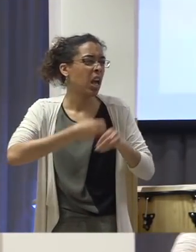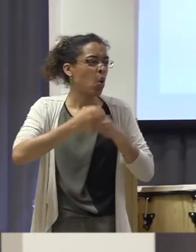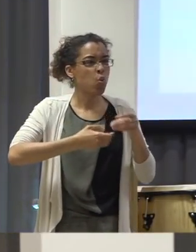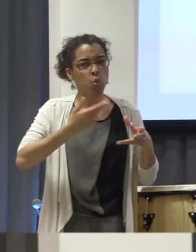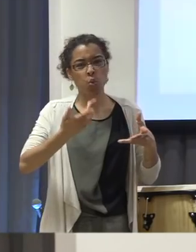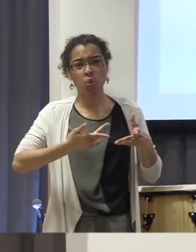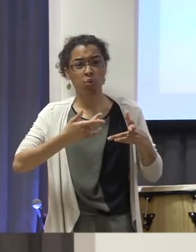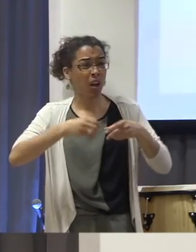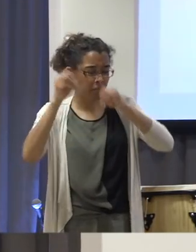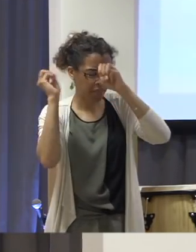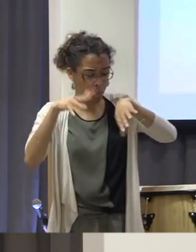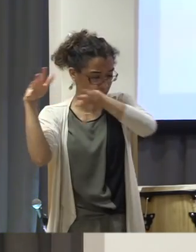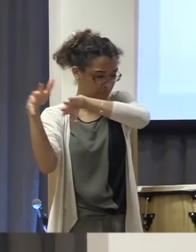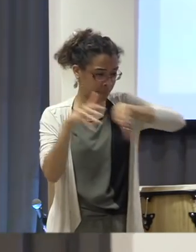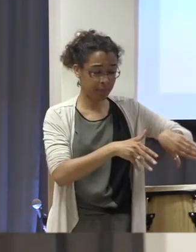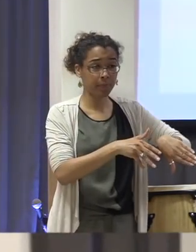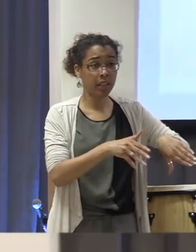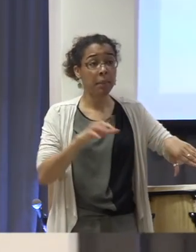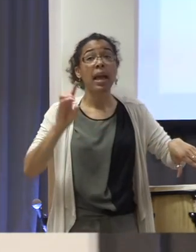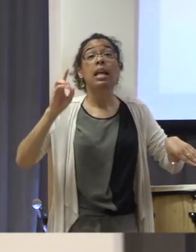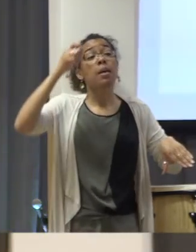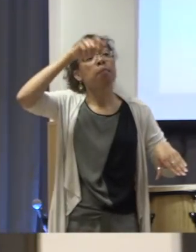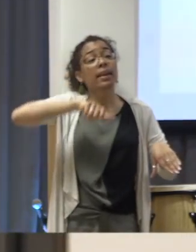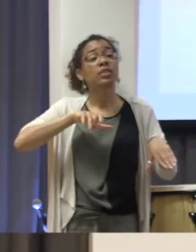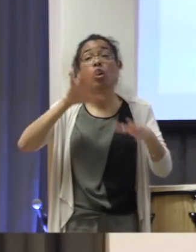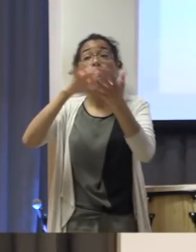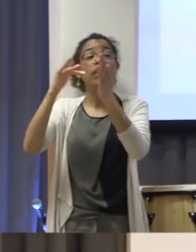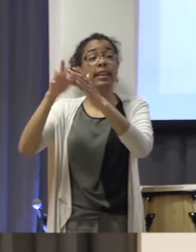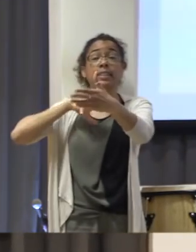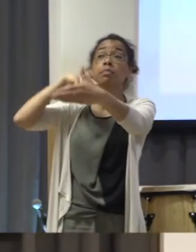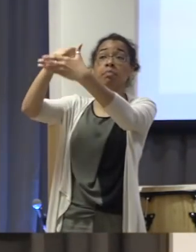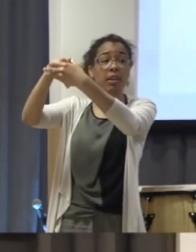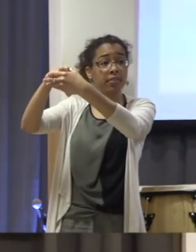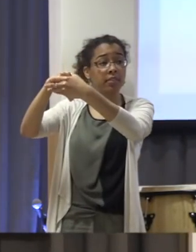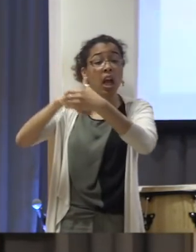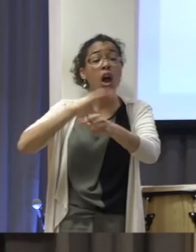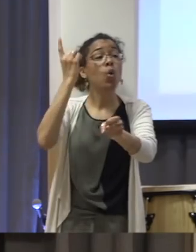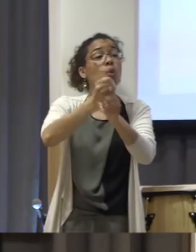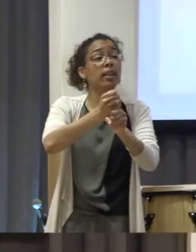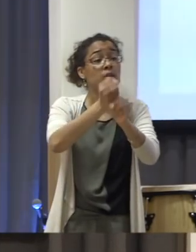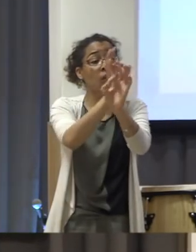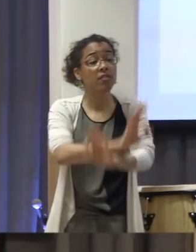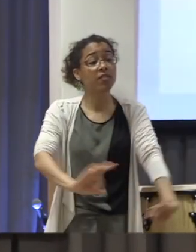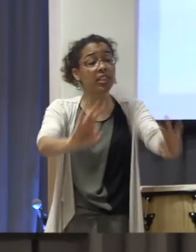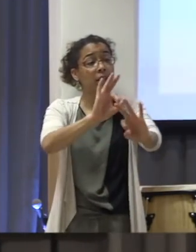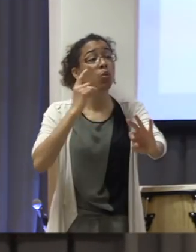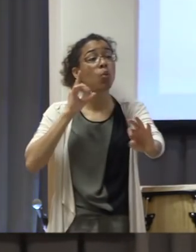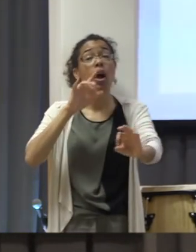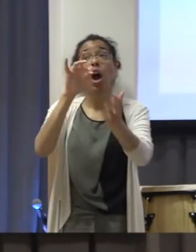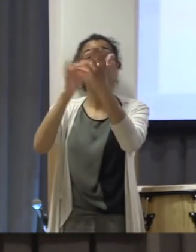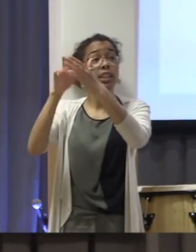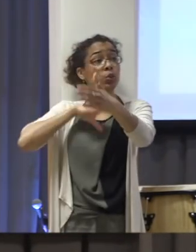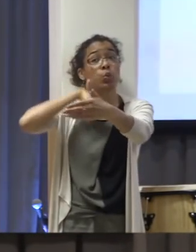et oublions-le. Parce que c'est lui qui est en Christ, c'est lui qui, la Bible dit, il n'y a plus aucune condamnation pour ceux qui sont dans Jésus.